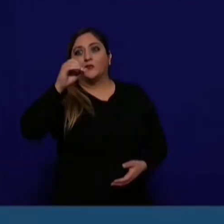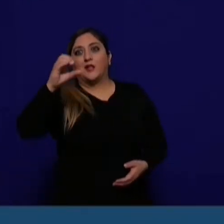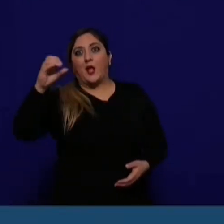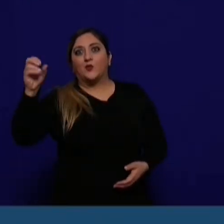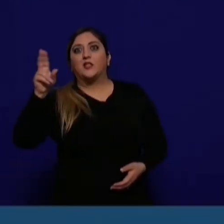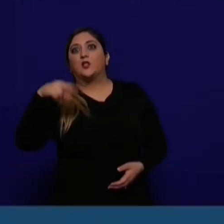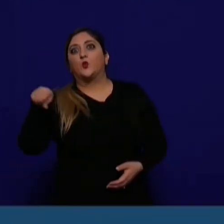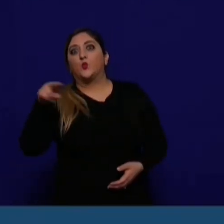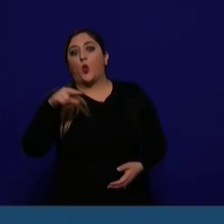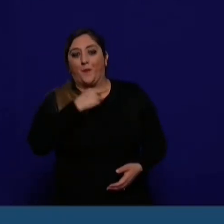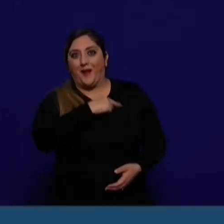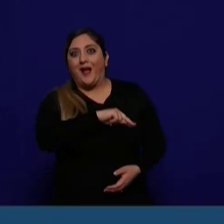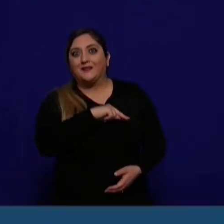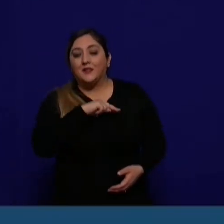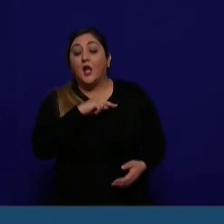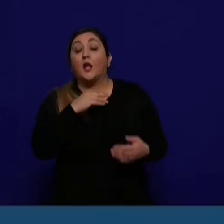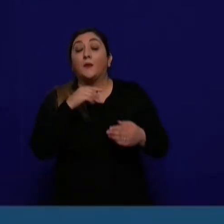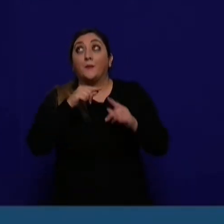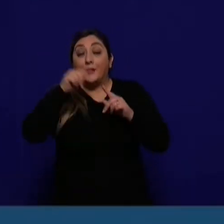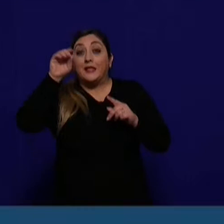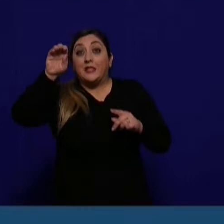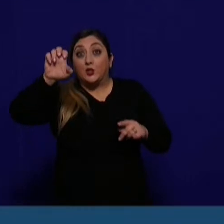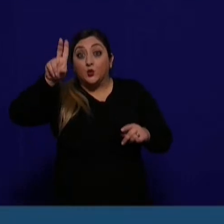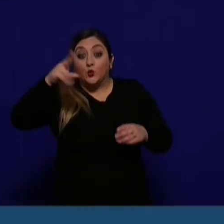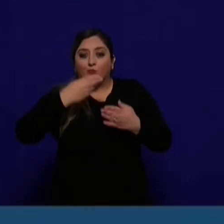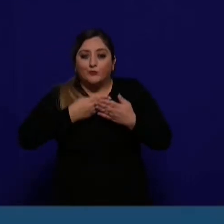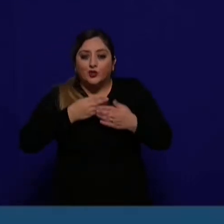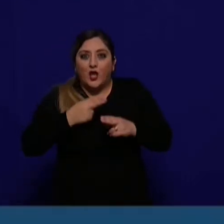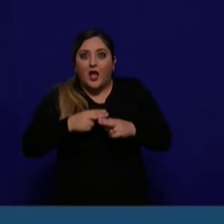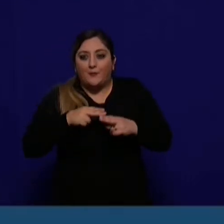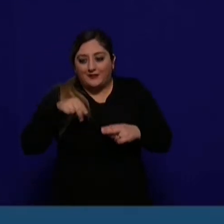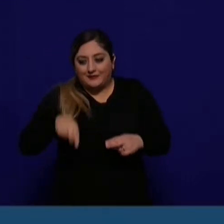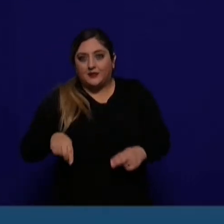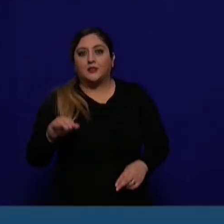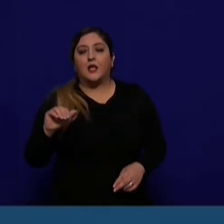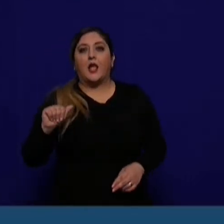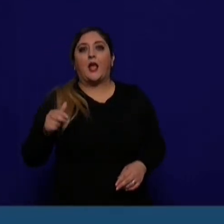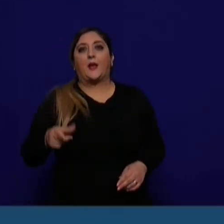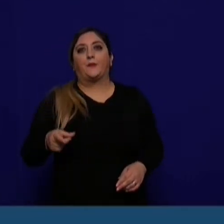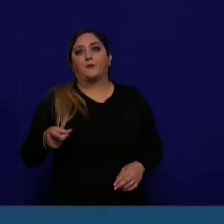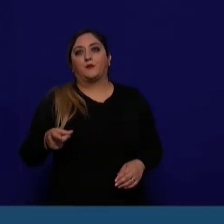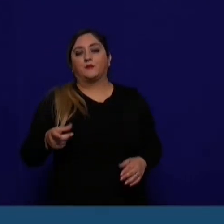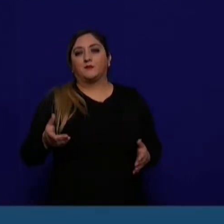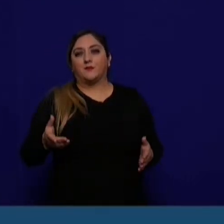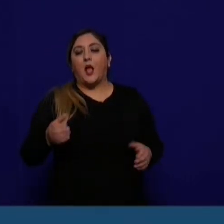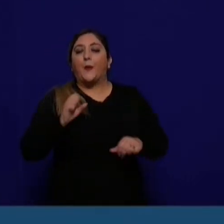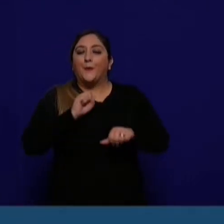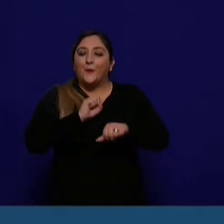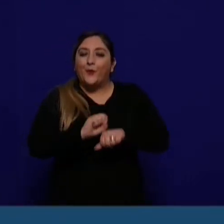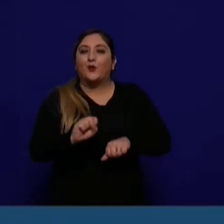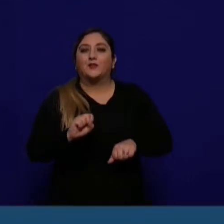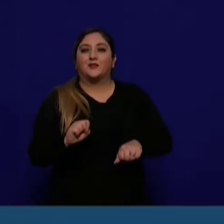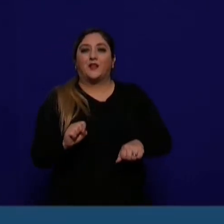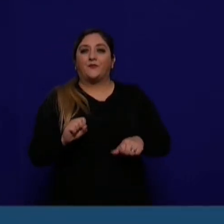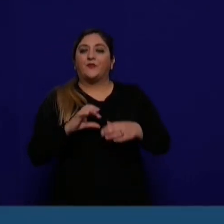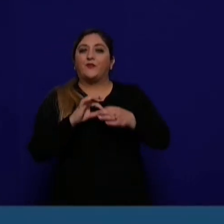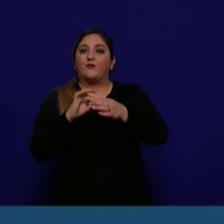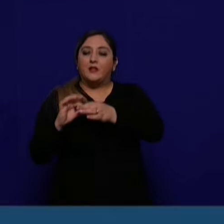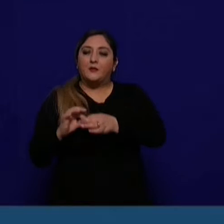U din il-grant qiegħda tiġi utilizzata biex aħna nkunu nistgħu niżviluppaw din l-application flimkien ukoll ma'